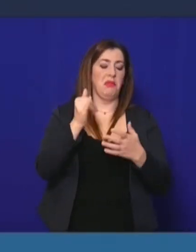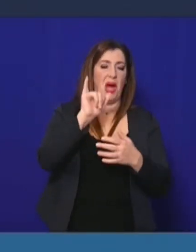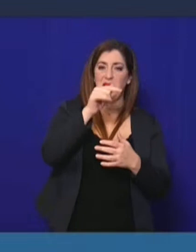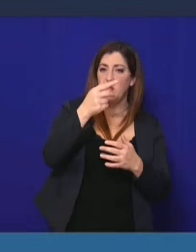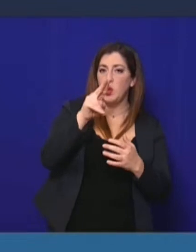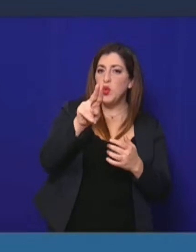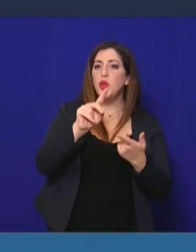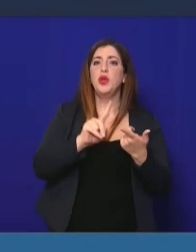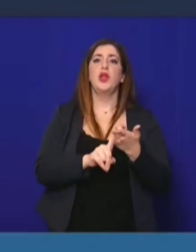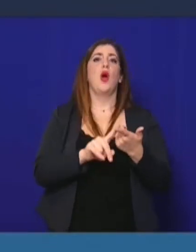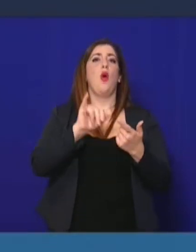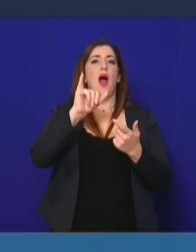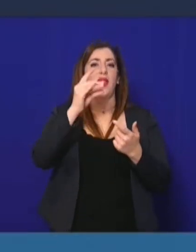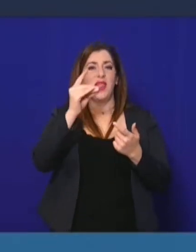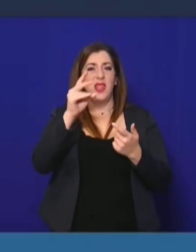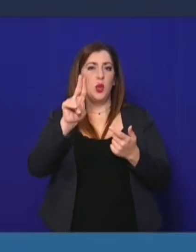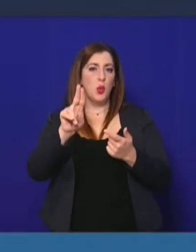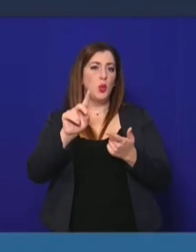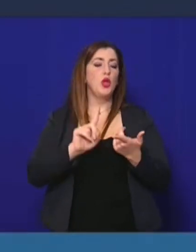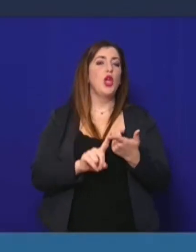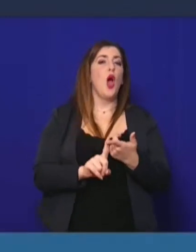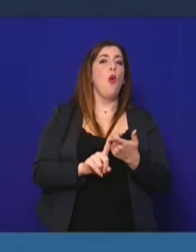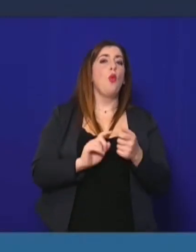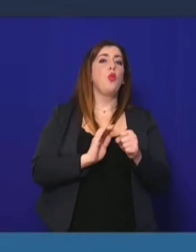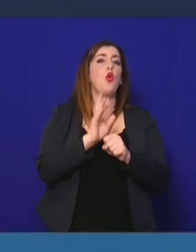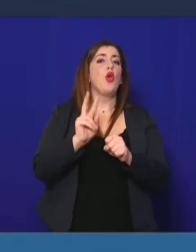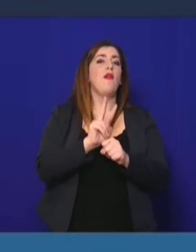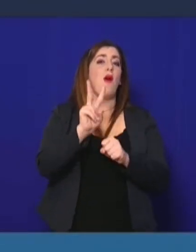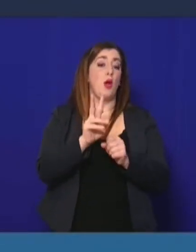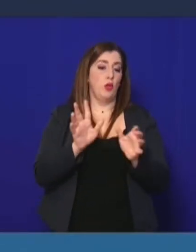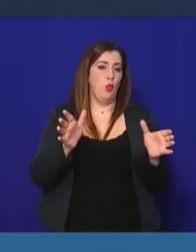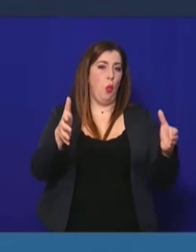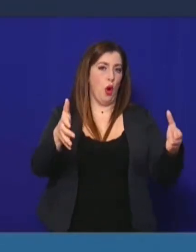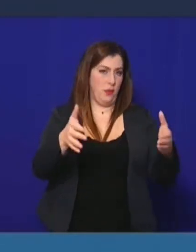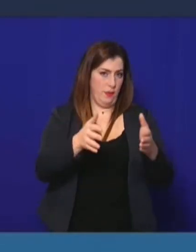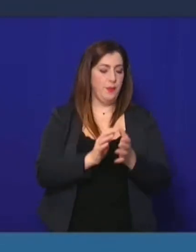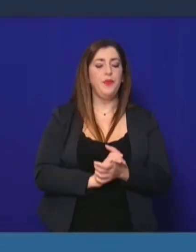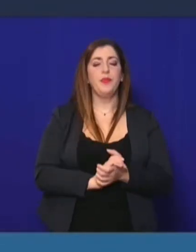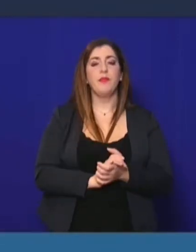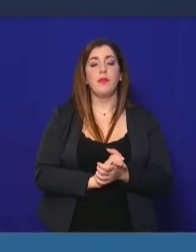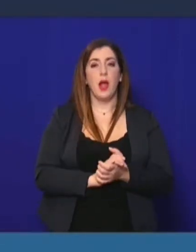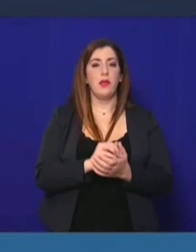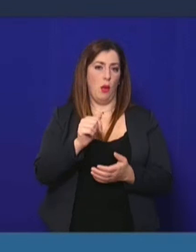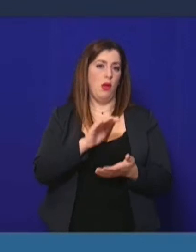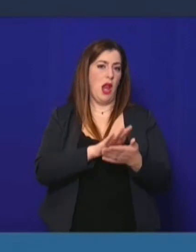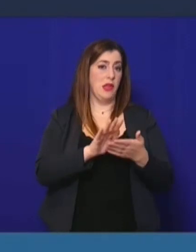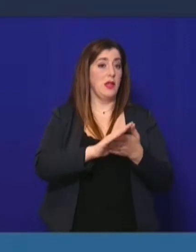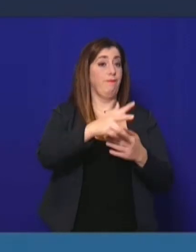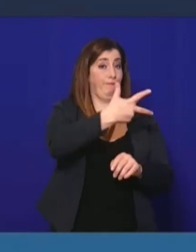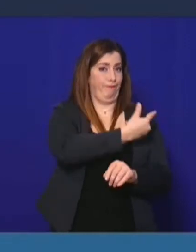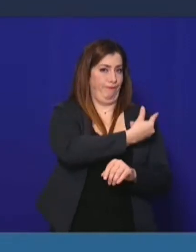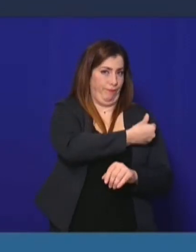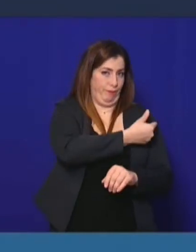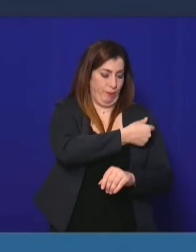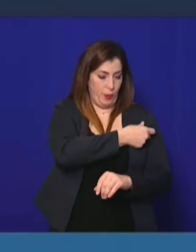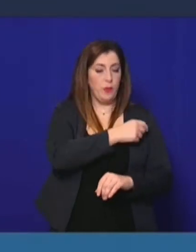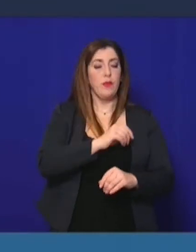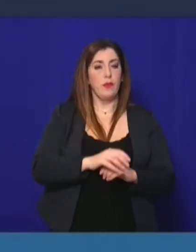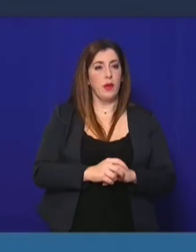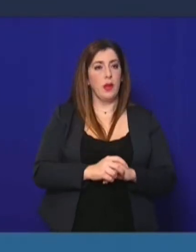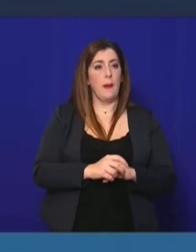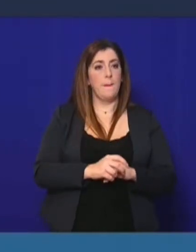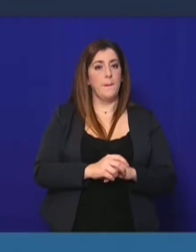u dawk li jaħdmu fil-COVID wards. U anka aħna qegħdin għaddejjin ukoll inlaqmu f'dan il-cohort li għanna